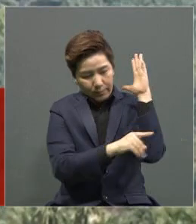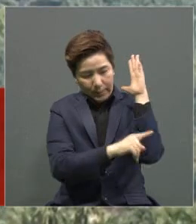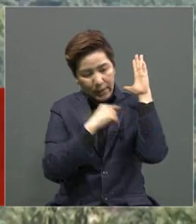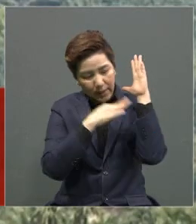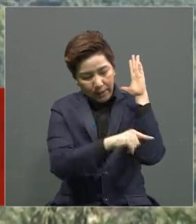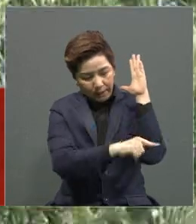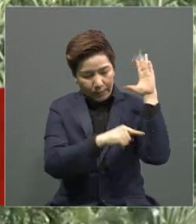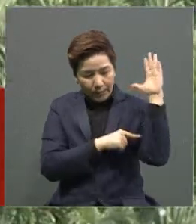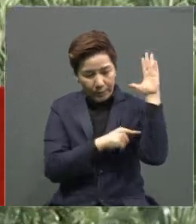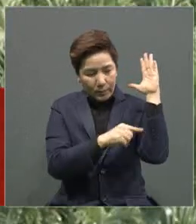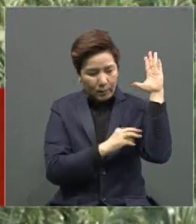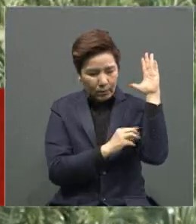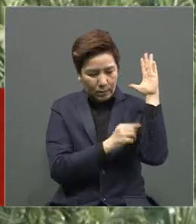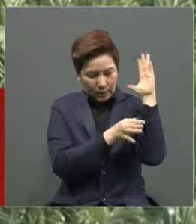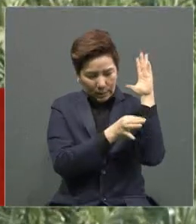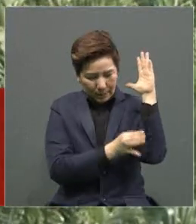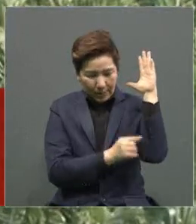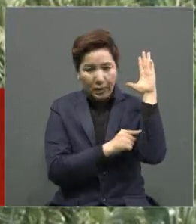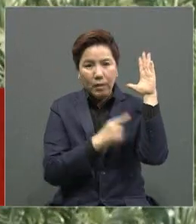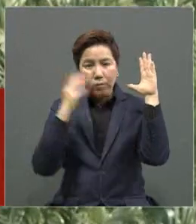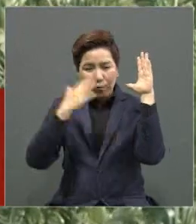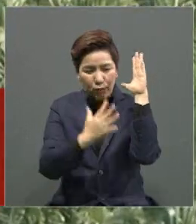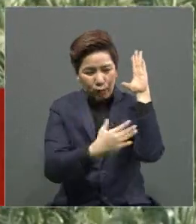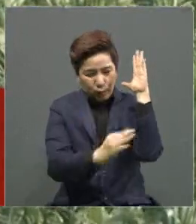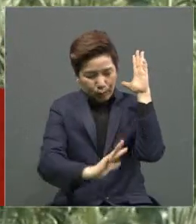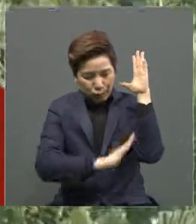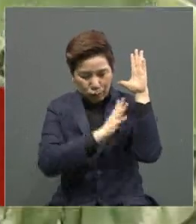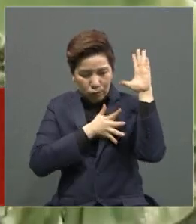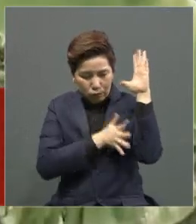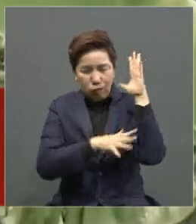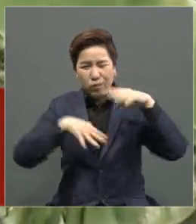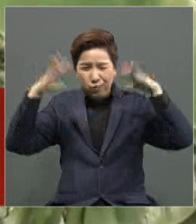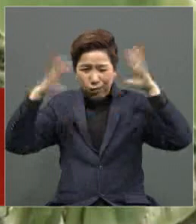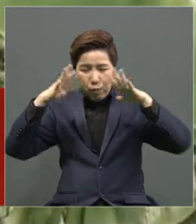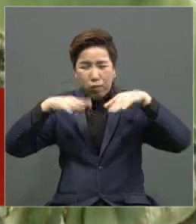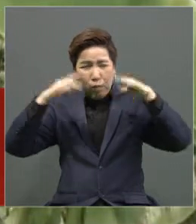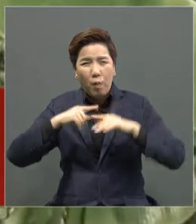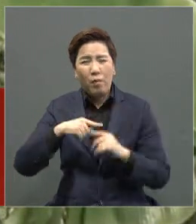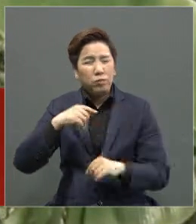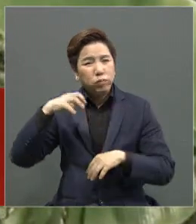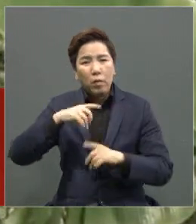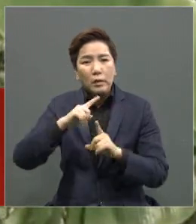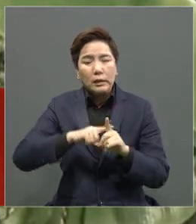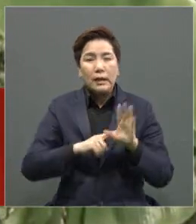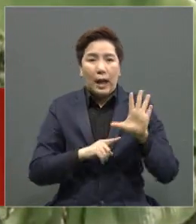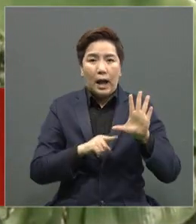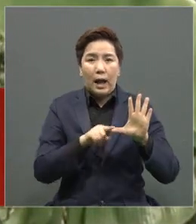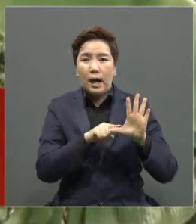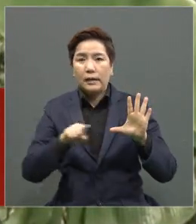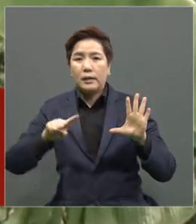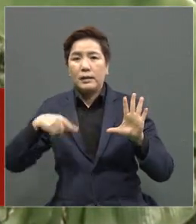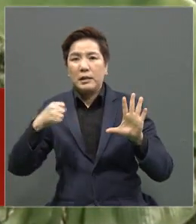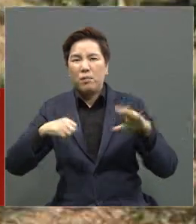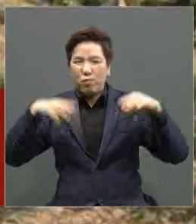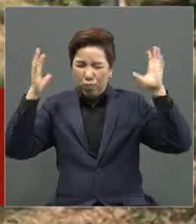ามันทำให้ได้รับอิทธิพลจากมรสุมทั้ง2ฝั่งในแต่ละปีจึงมีฝนตกชุกช่วงเดือนพฤษภาคมถึงตุลา